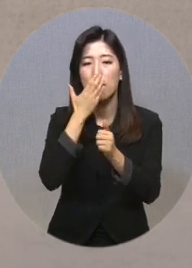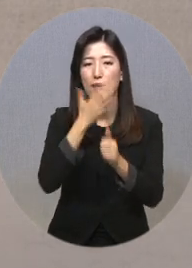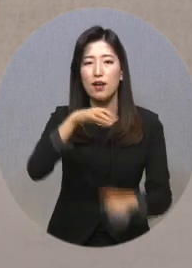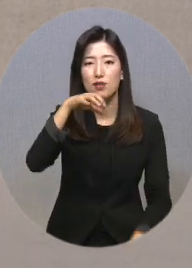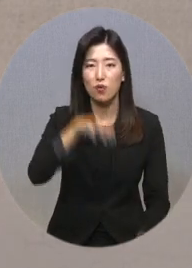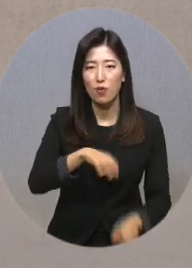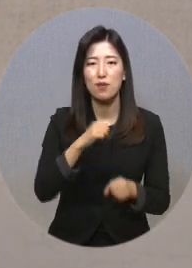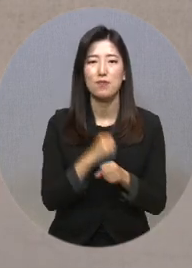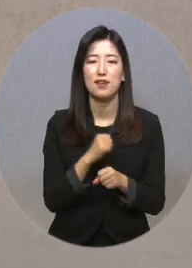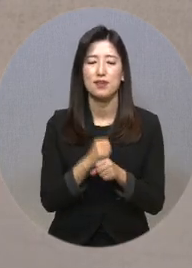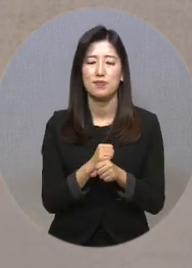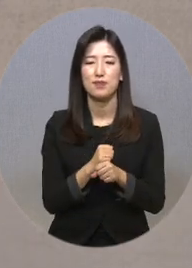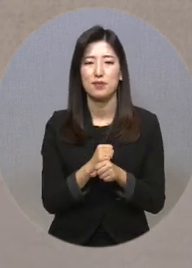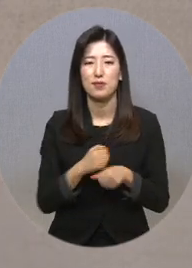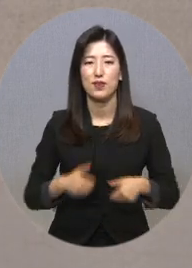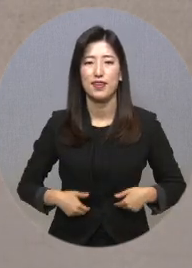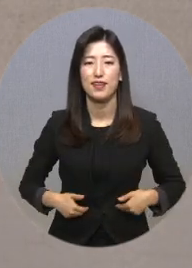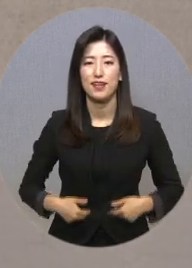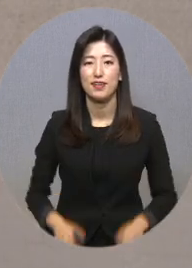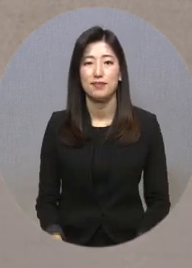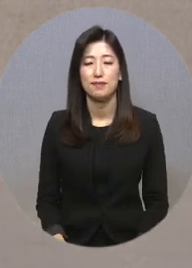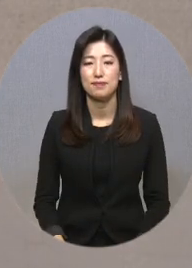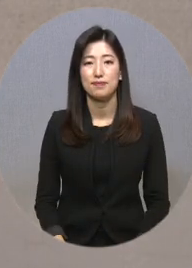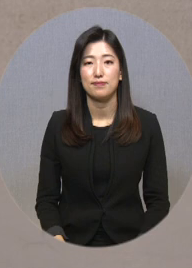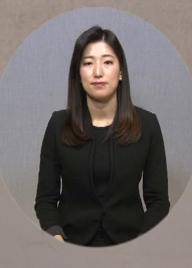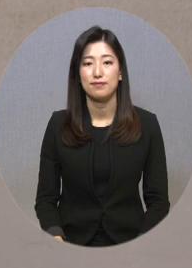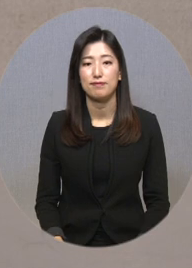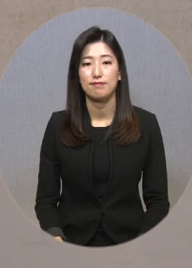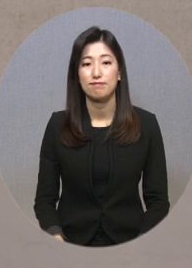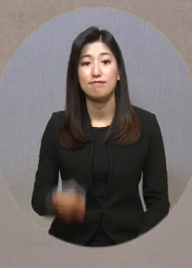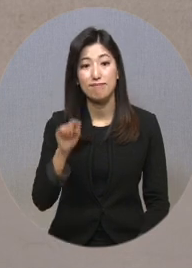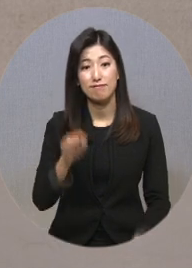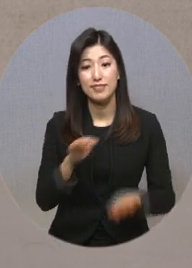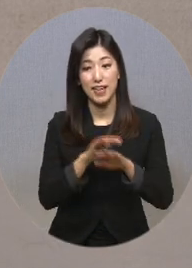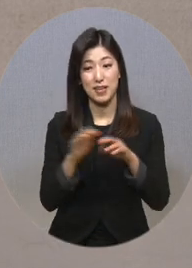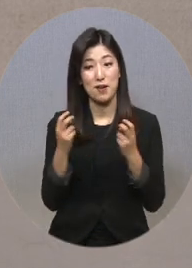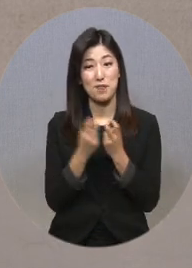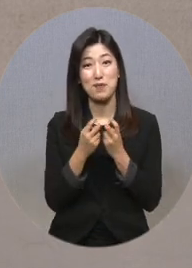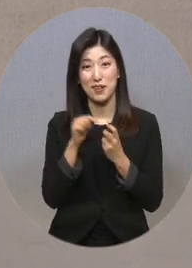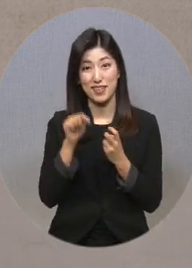않나 생각하고 있습니다. 제가 생각하는 해결 방안은